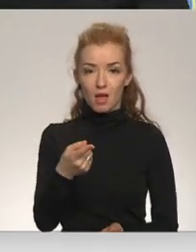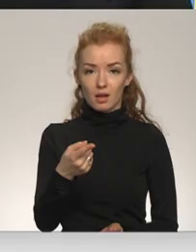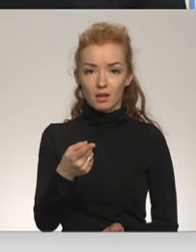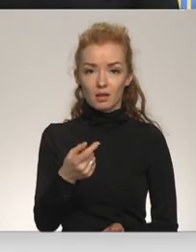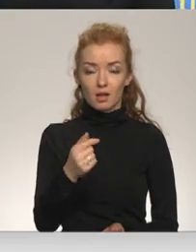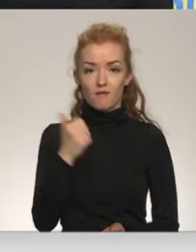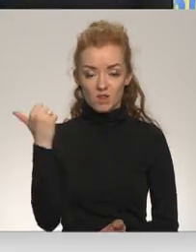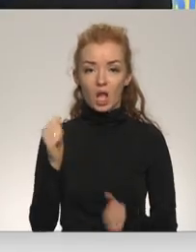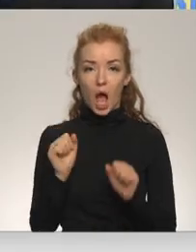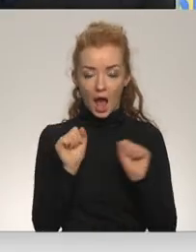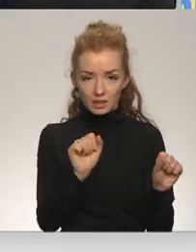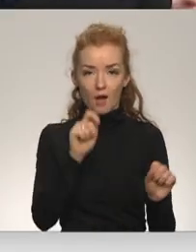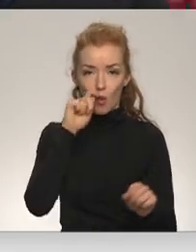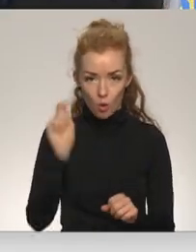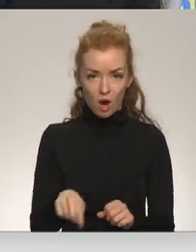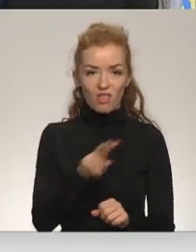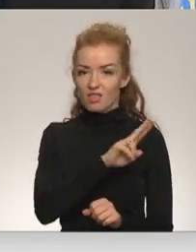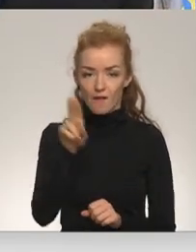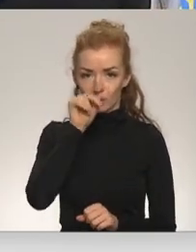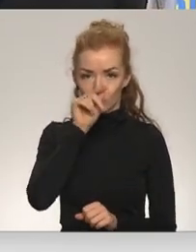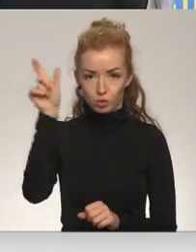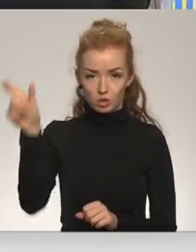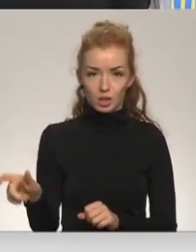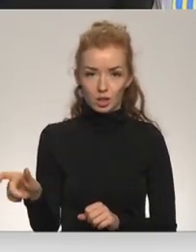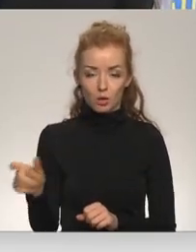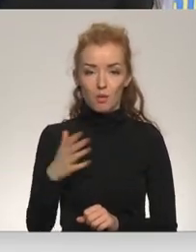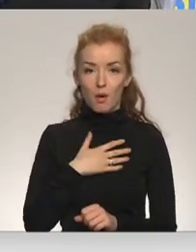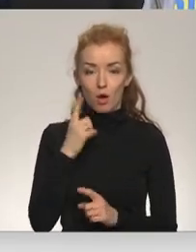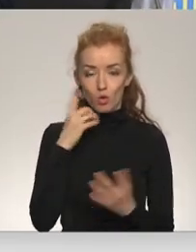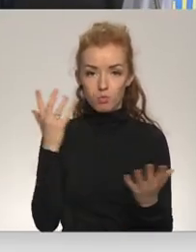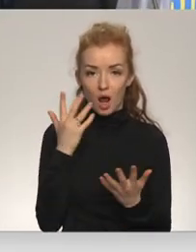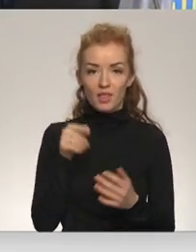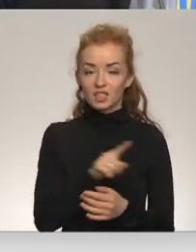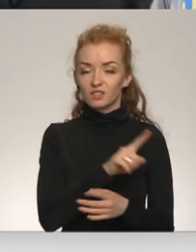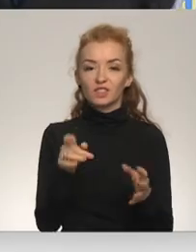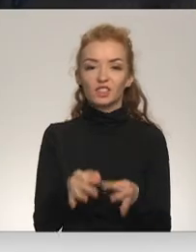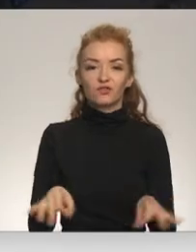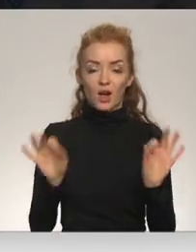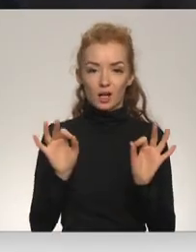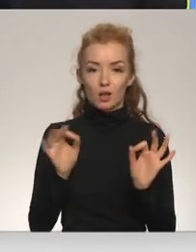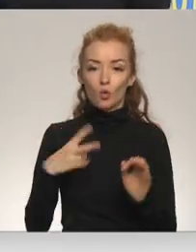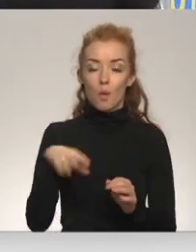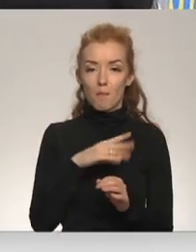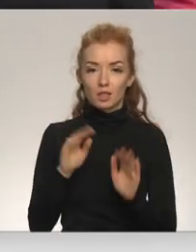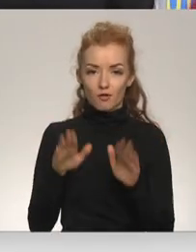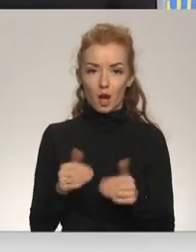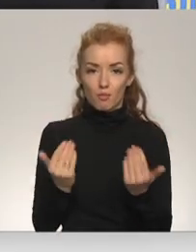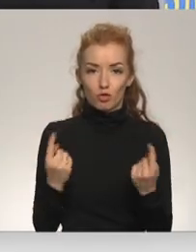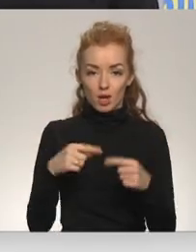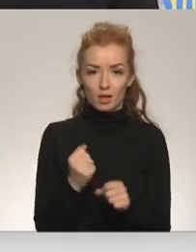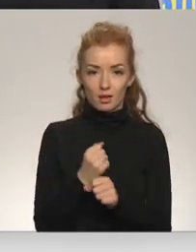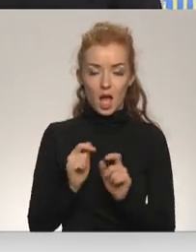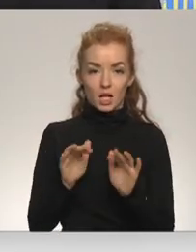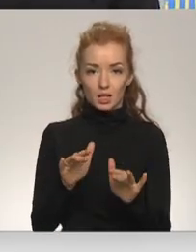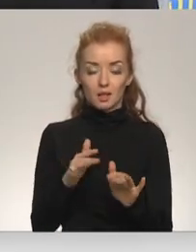aizstāv Ukrainu, nevis Putina režīmu. Ja? Jo, manuprāt, tas ir vissvarīgākais, kas mēs varam šobrīd darīt. Ja?